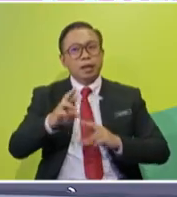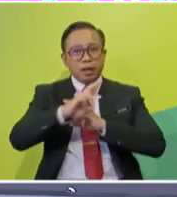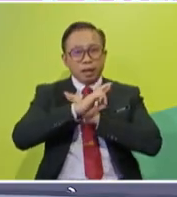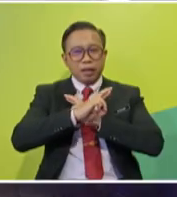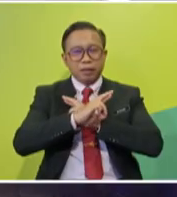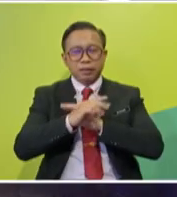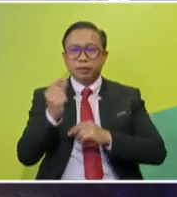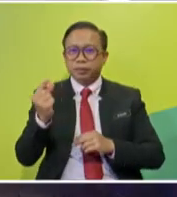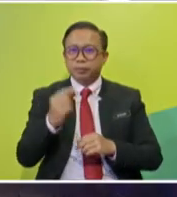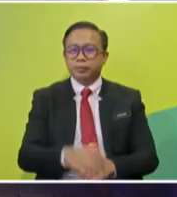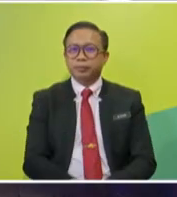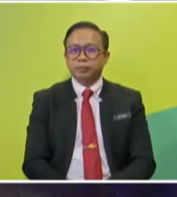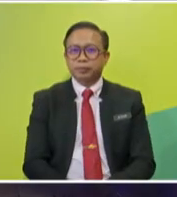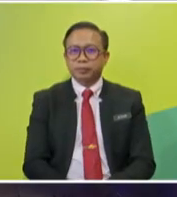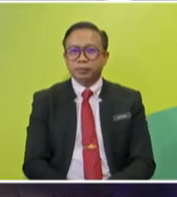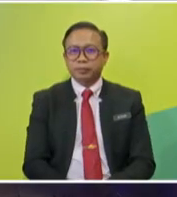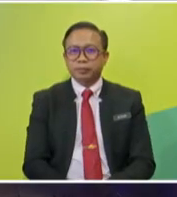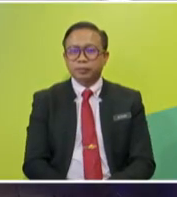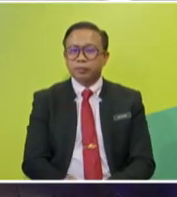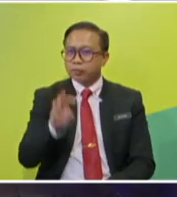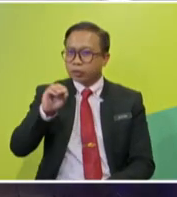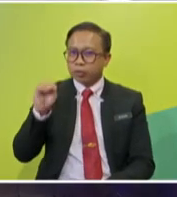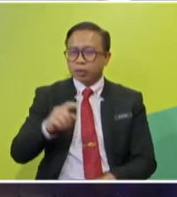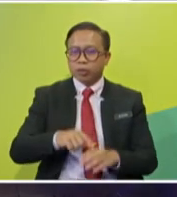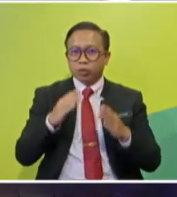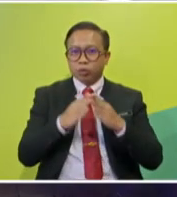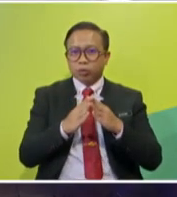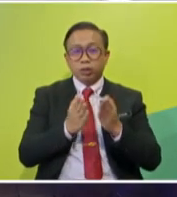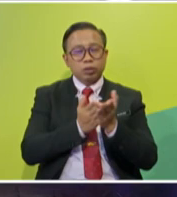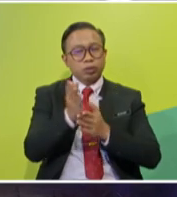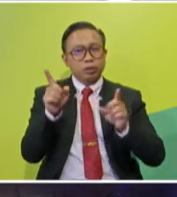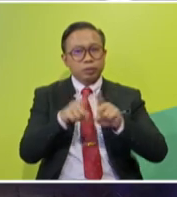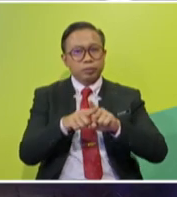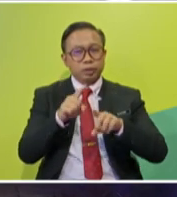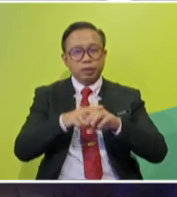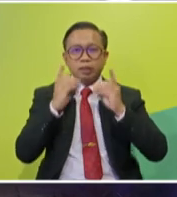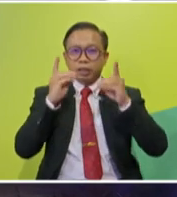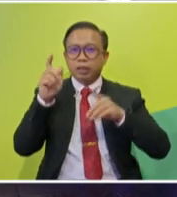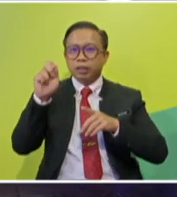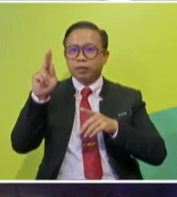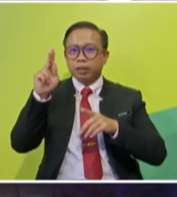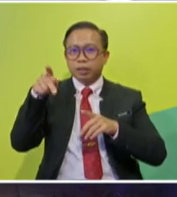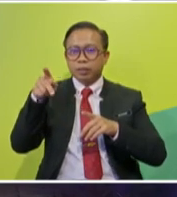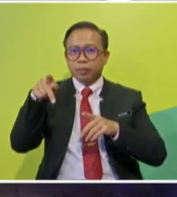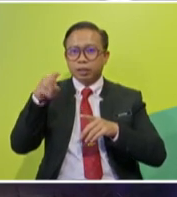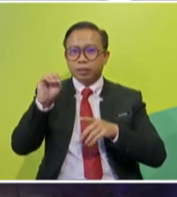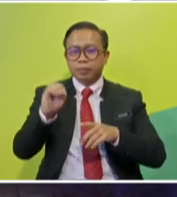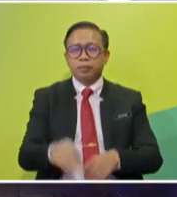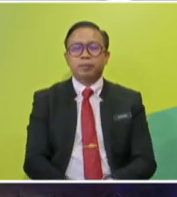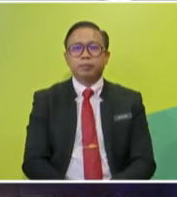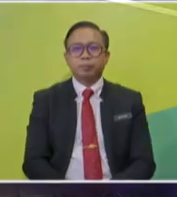sekejap lah Cikgu adik ataupun murid-murid di rumah terus bersama kami Didik TV cpm